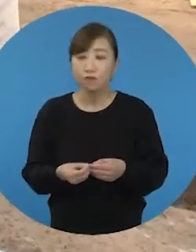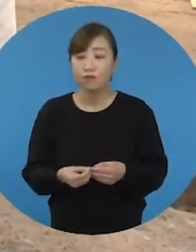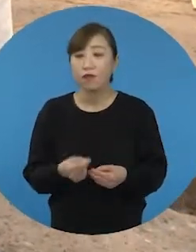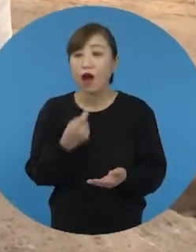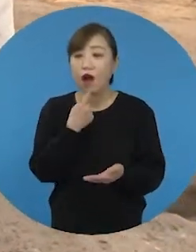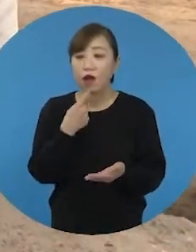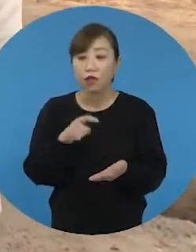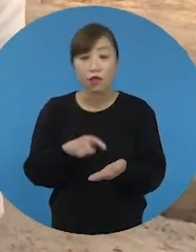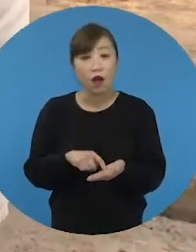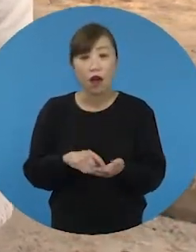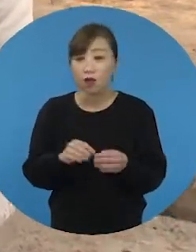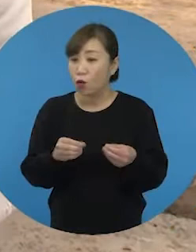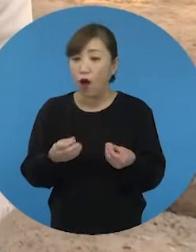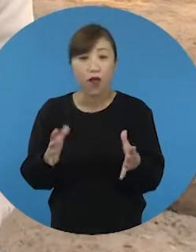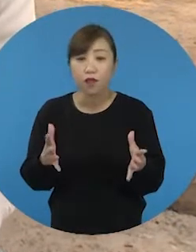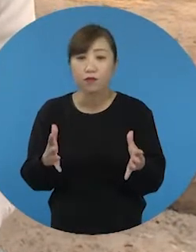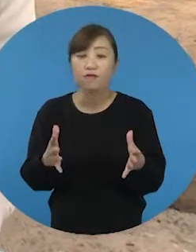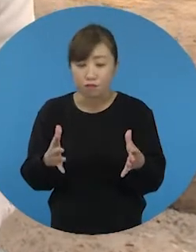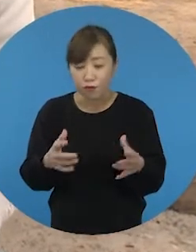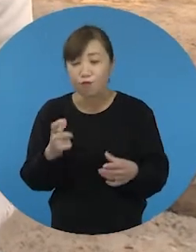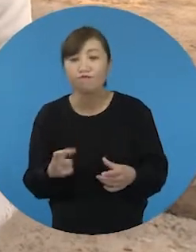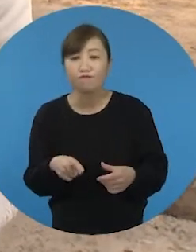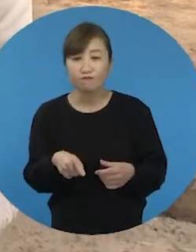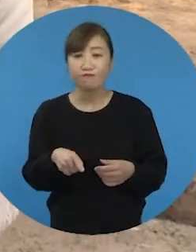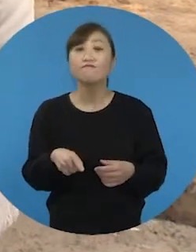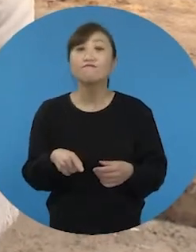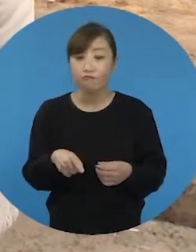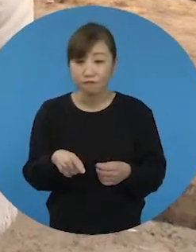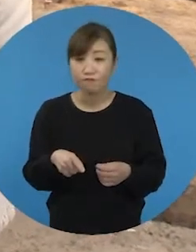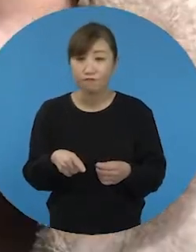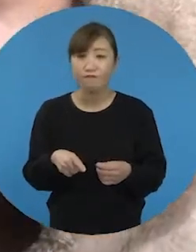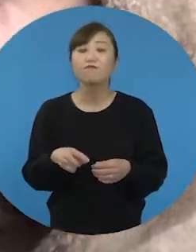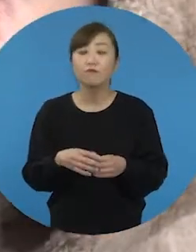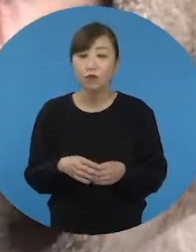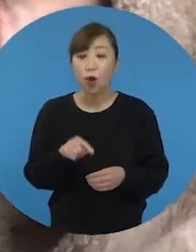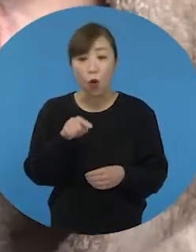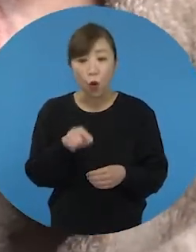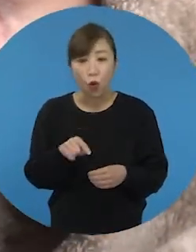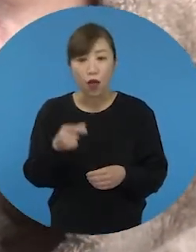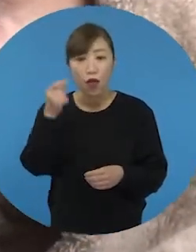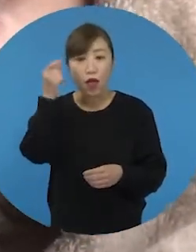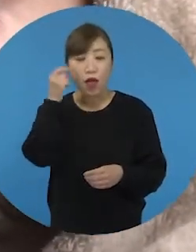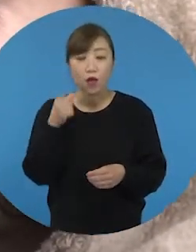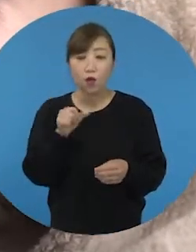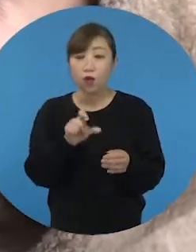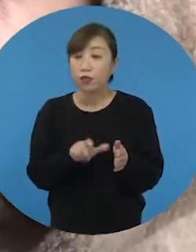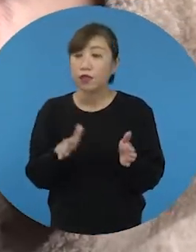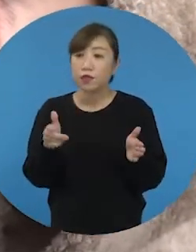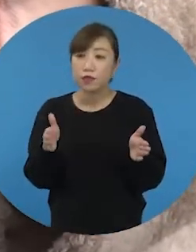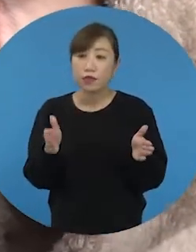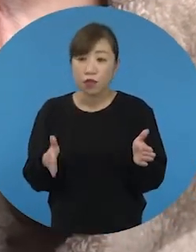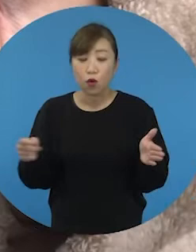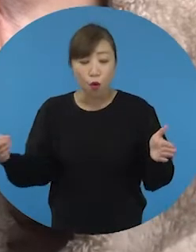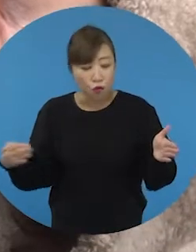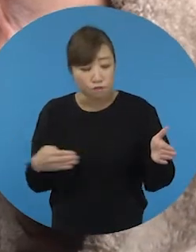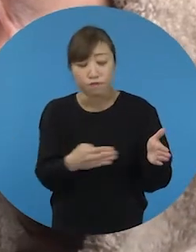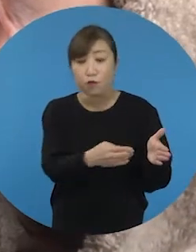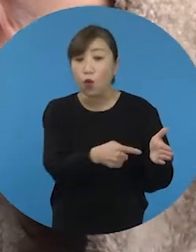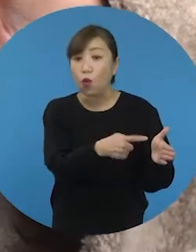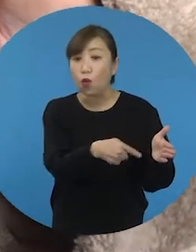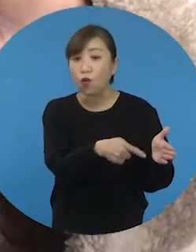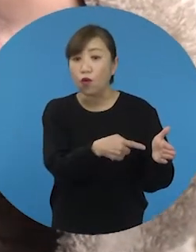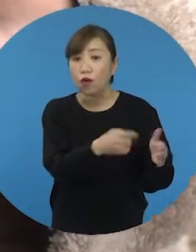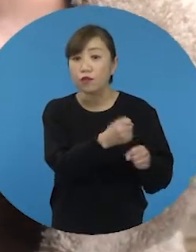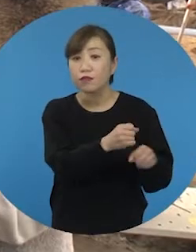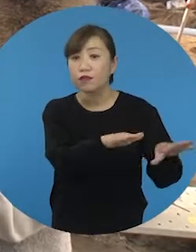りとした作りになってあまり割れないようにできているんだと思います。これは江戸時代の中でも、まあ、後半ちょっと遅い時期の